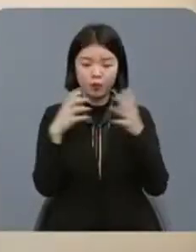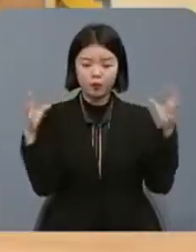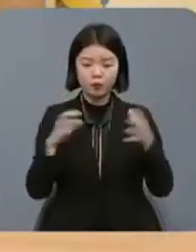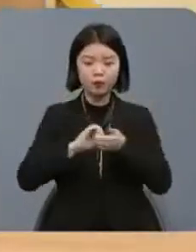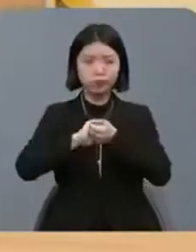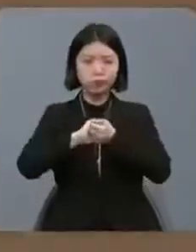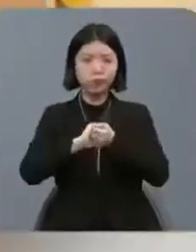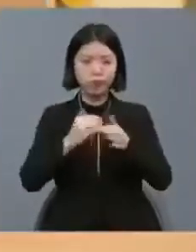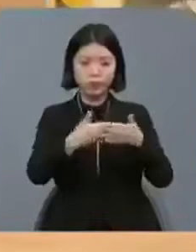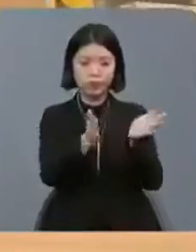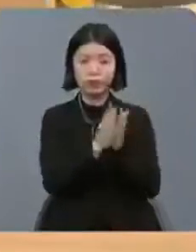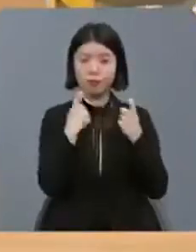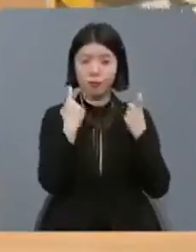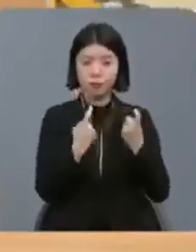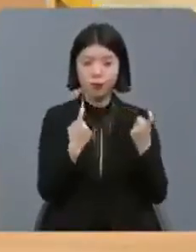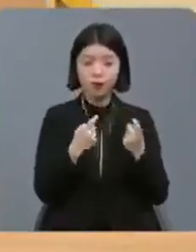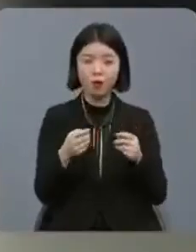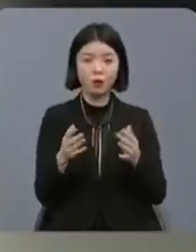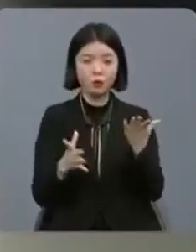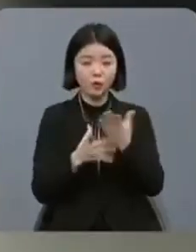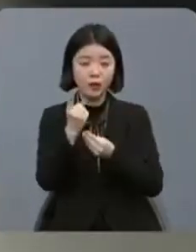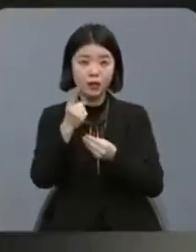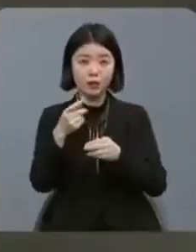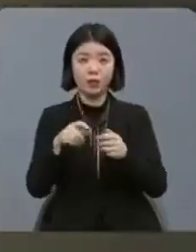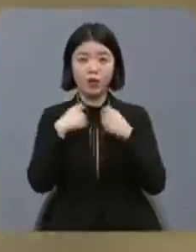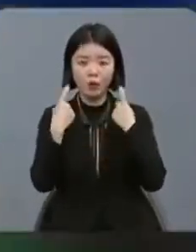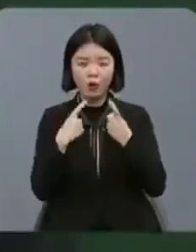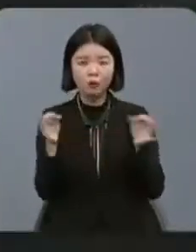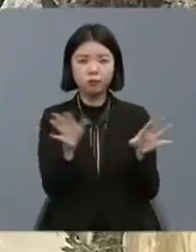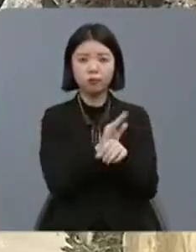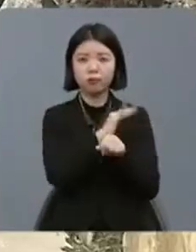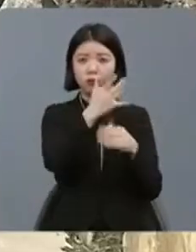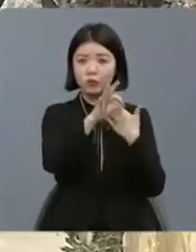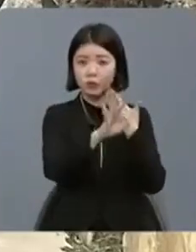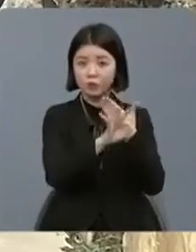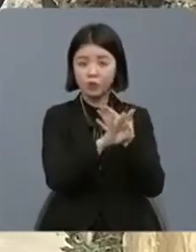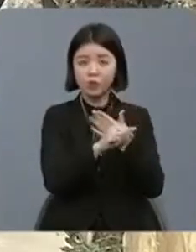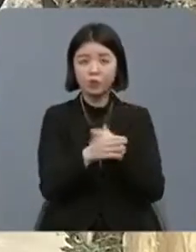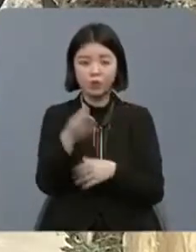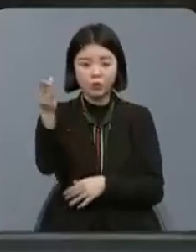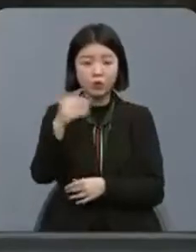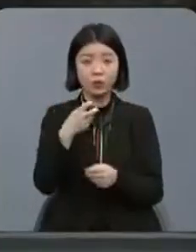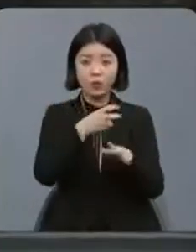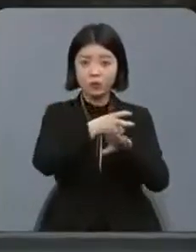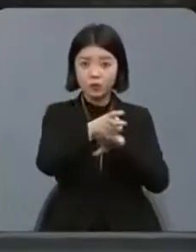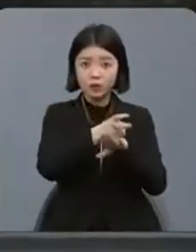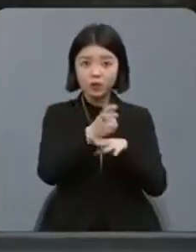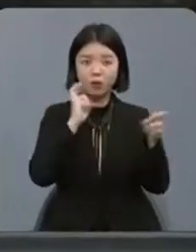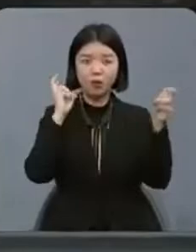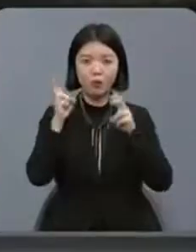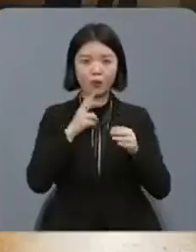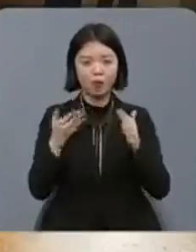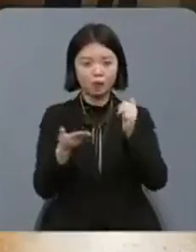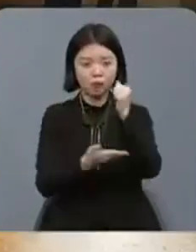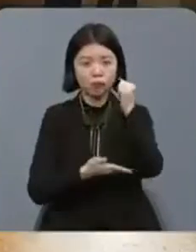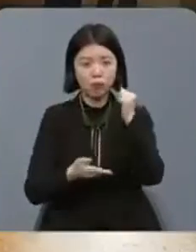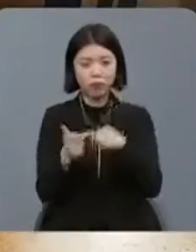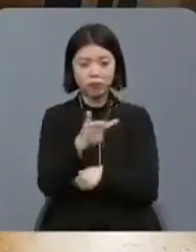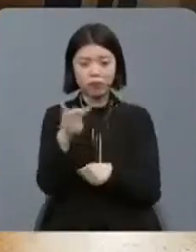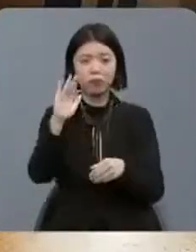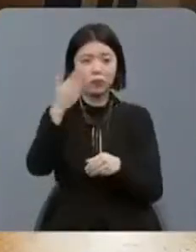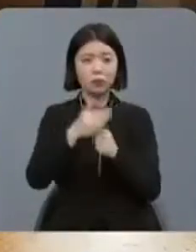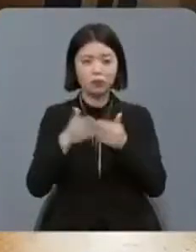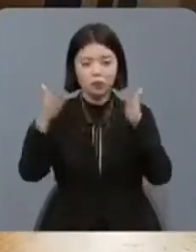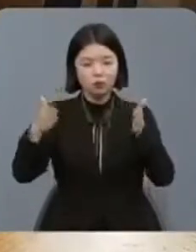제한으로 단체 관광과 패키지 여행 등이 사실상 사라지면서 전세버스와 업계의 그늘이 깊어지고 거리